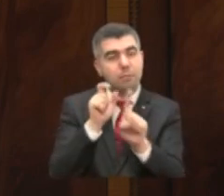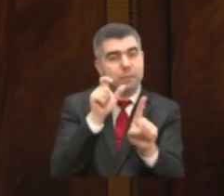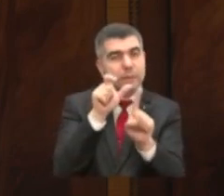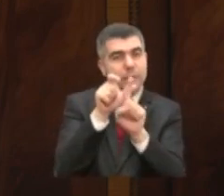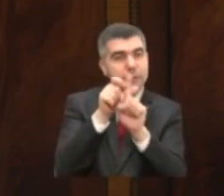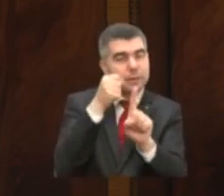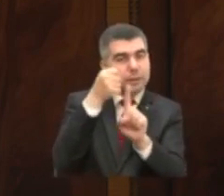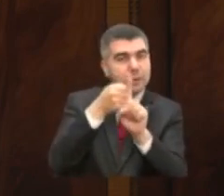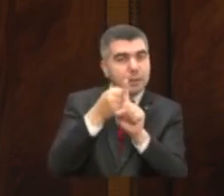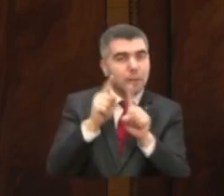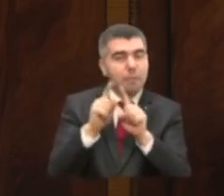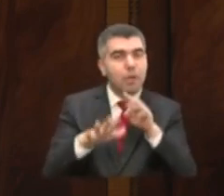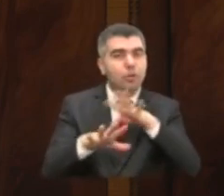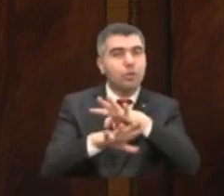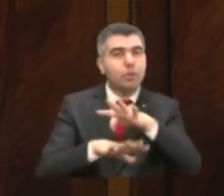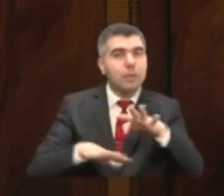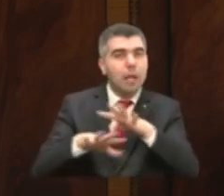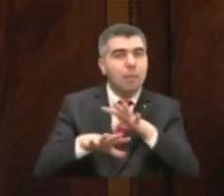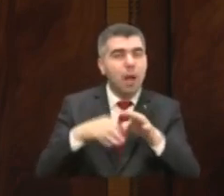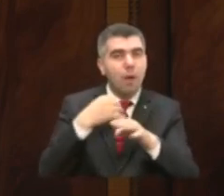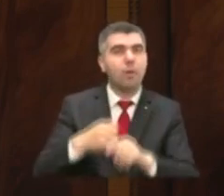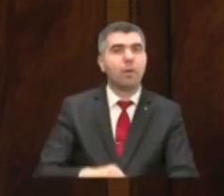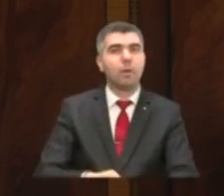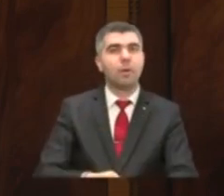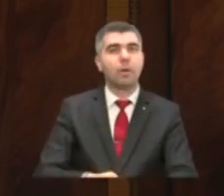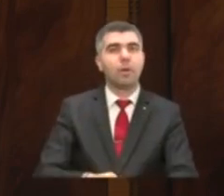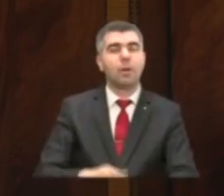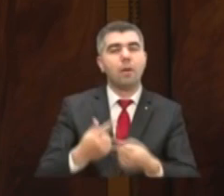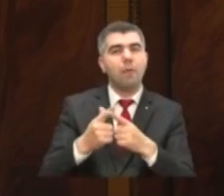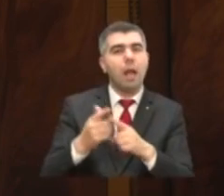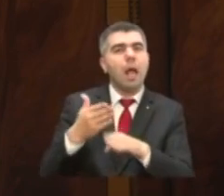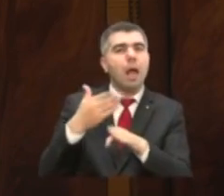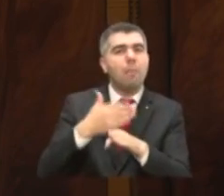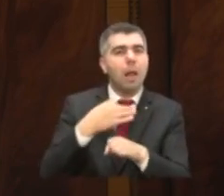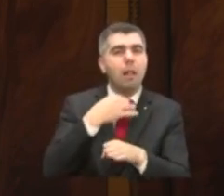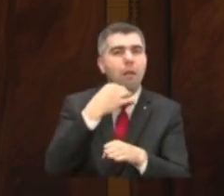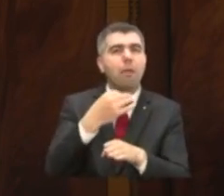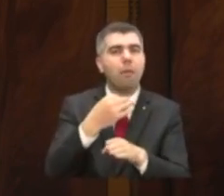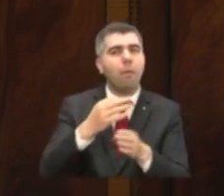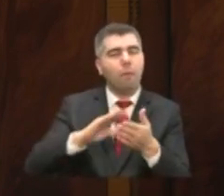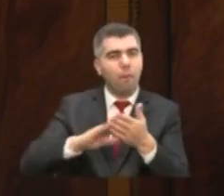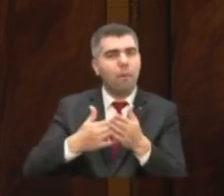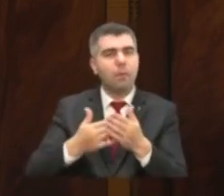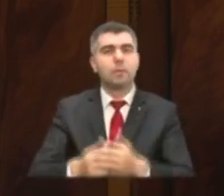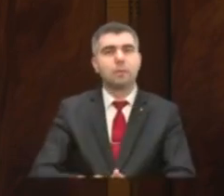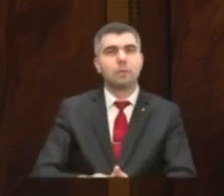الاجتماعية وتحسين مردوديتها، وهذا هضرت عليه هنا في هذا المنبر، وحضرت على أنه هناك واحد